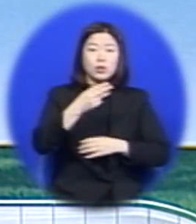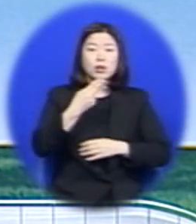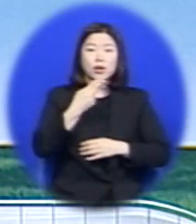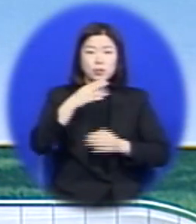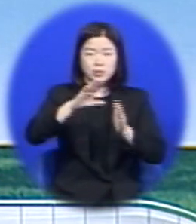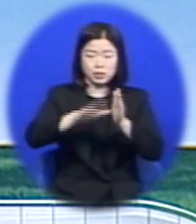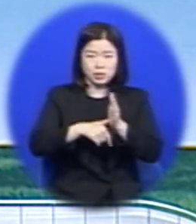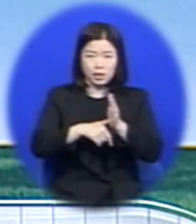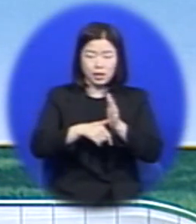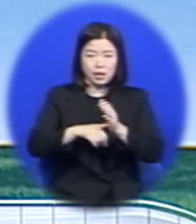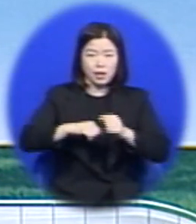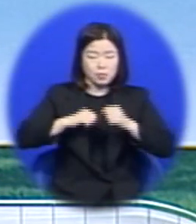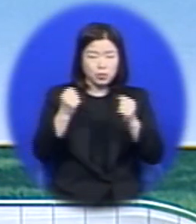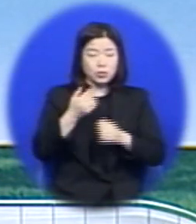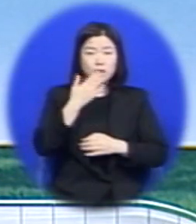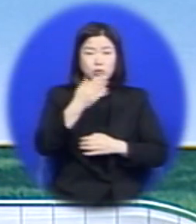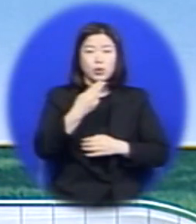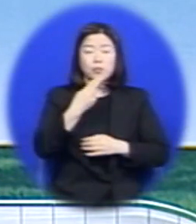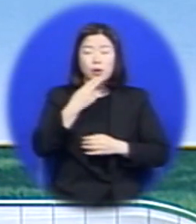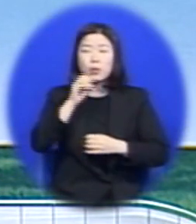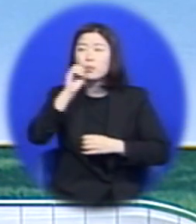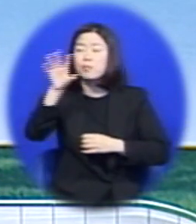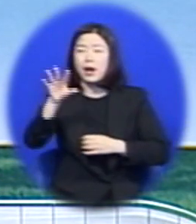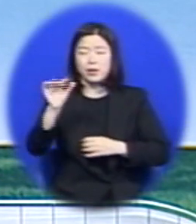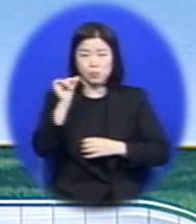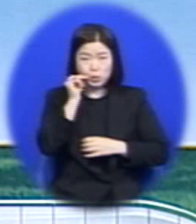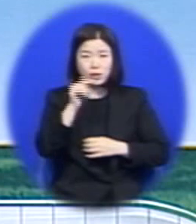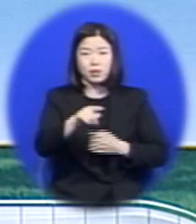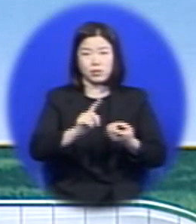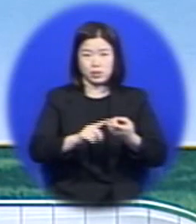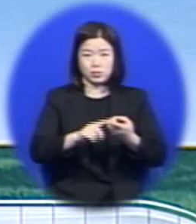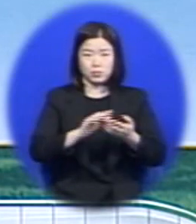없다고 이야기하지 못했던 것이죠.